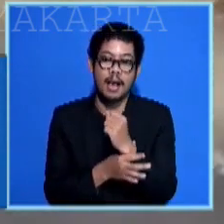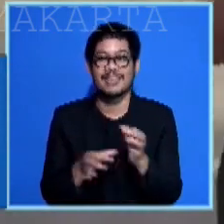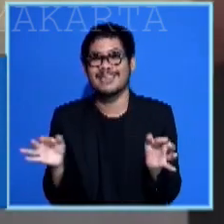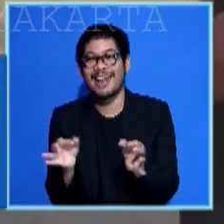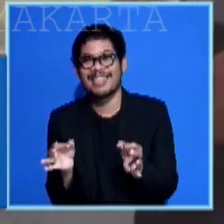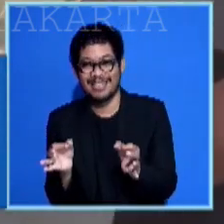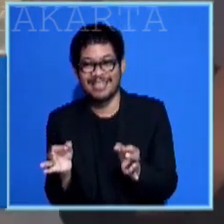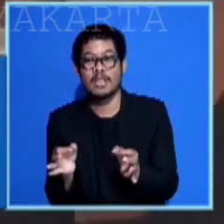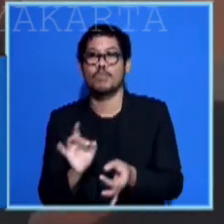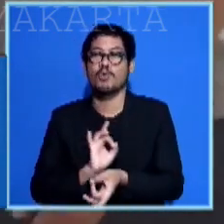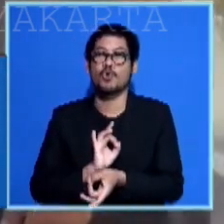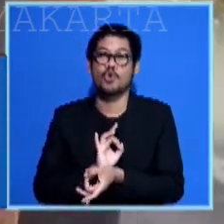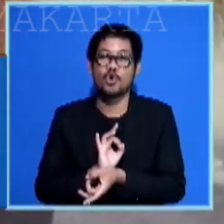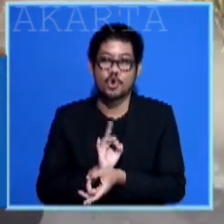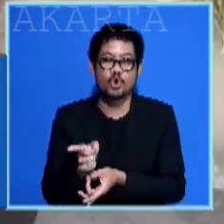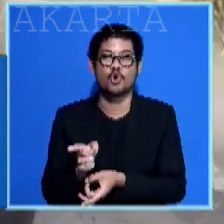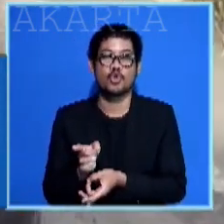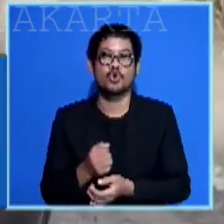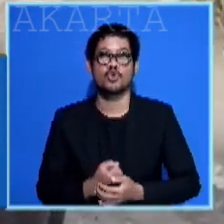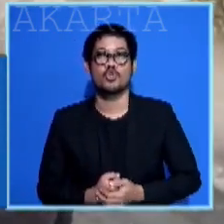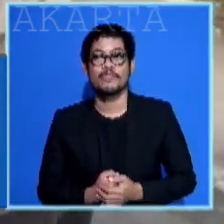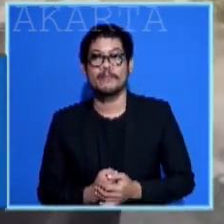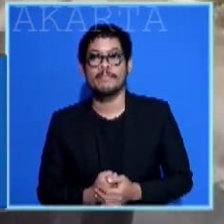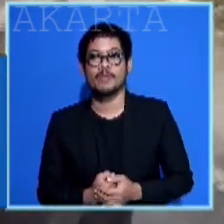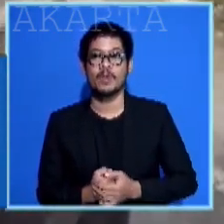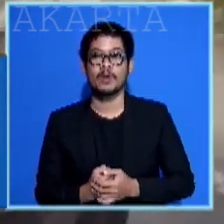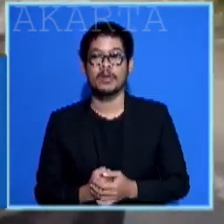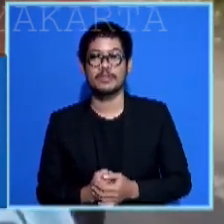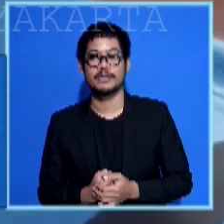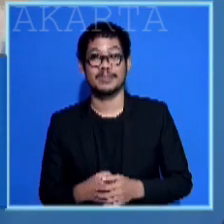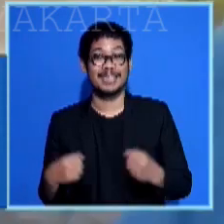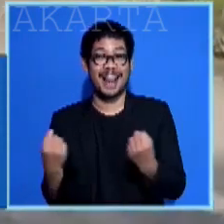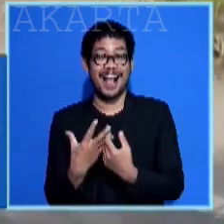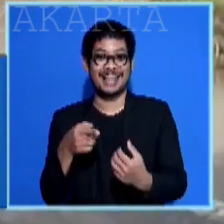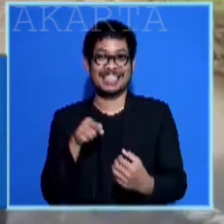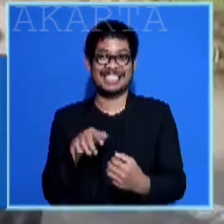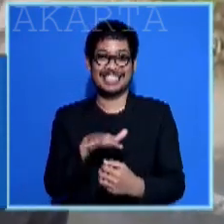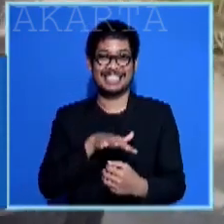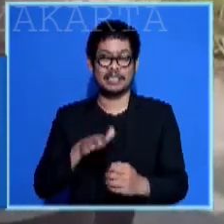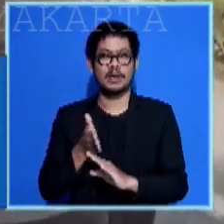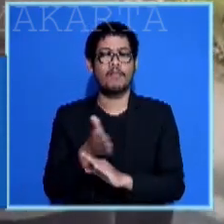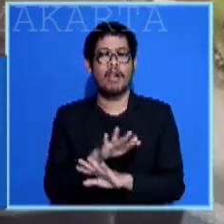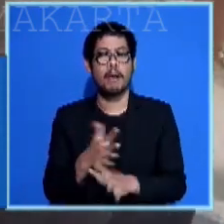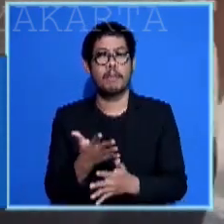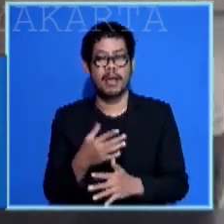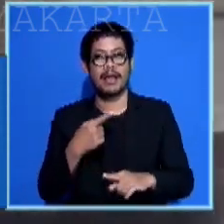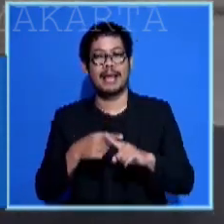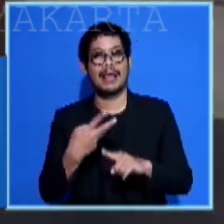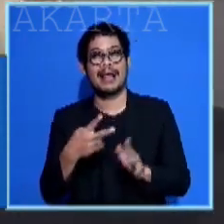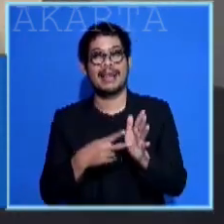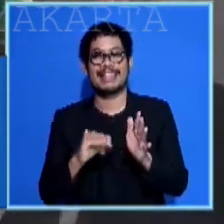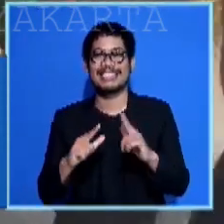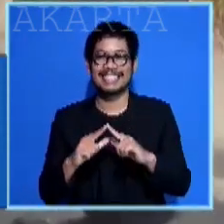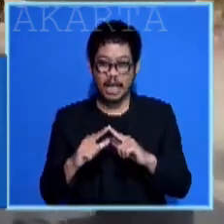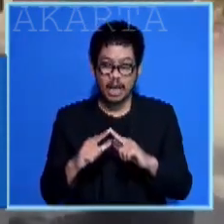Bumirejo Kecamatan mungkit Kabupaten Magelang Jawa Tengah karambol tersebut berawal saat mobil daihat susenia yang dikemudikan oleh